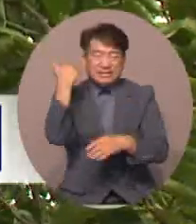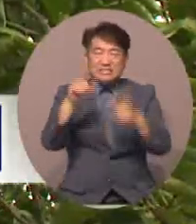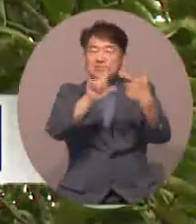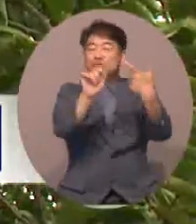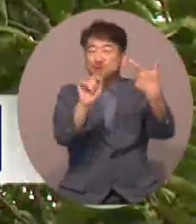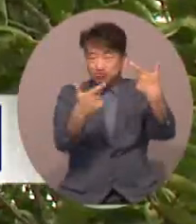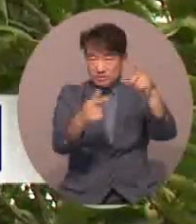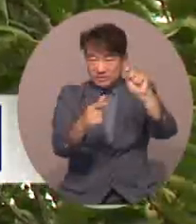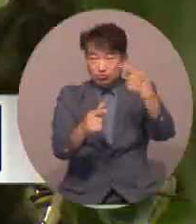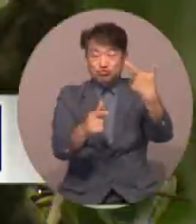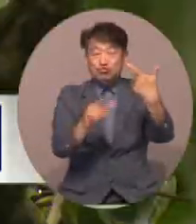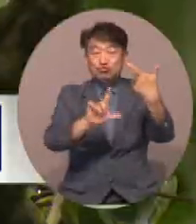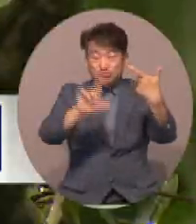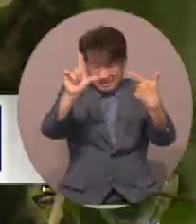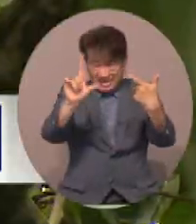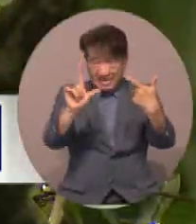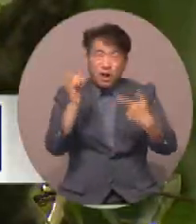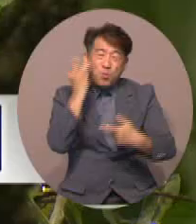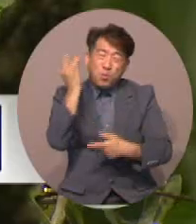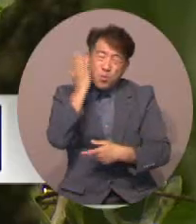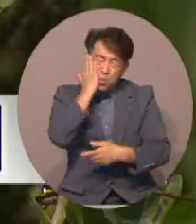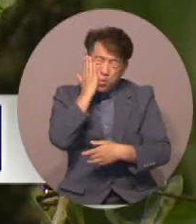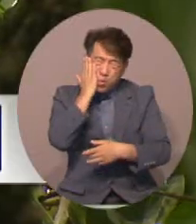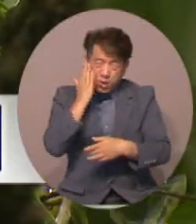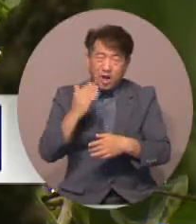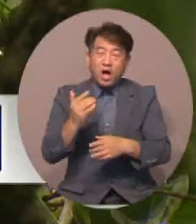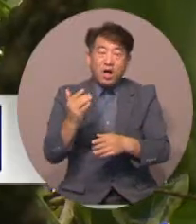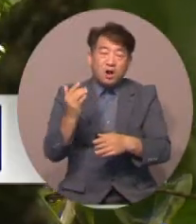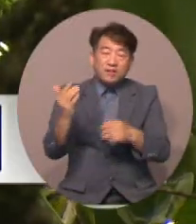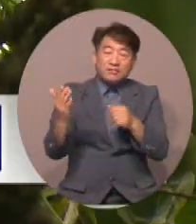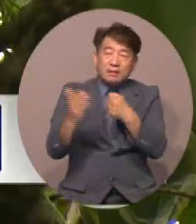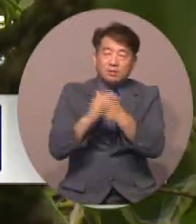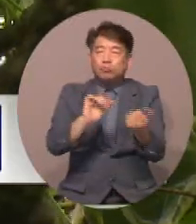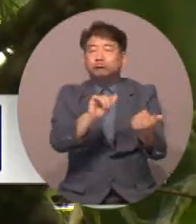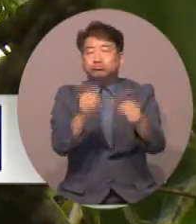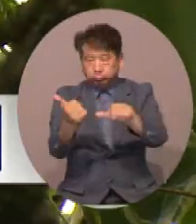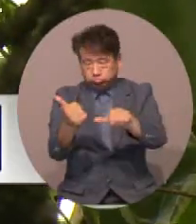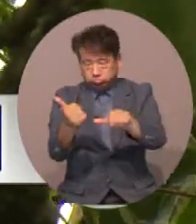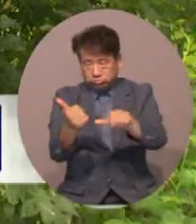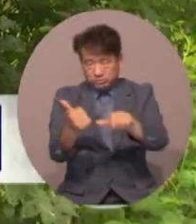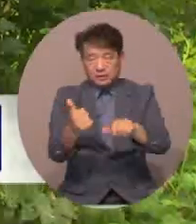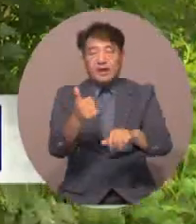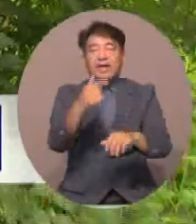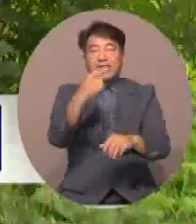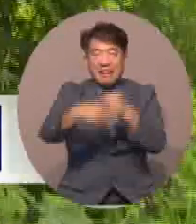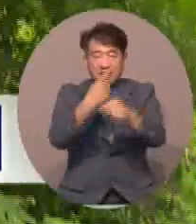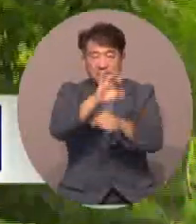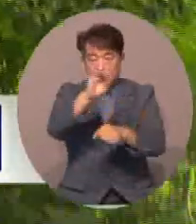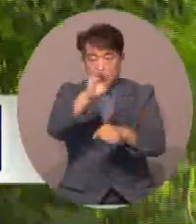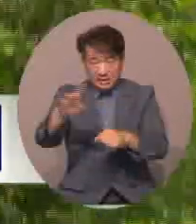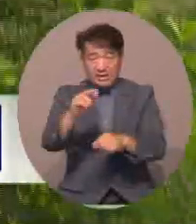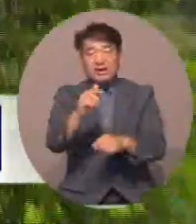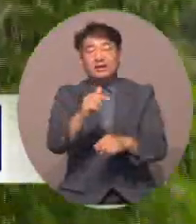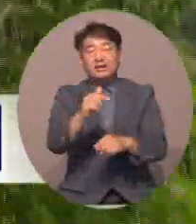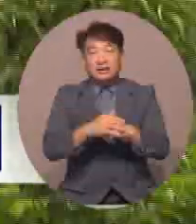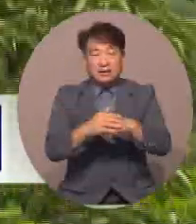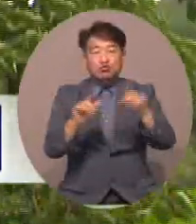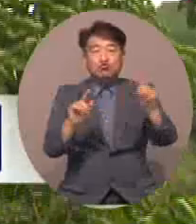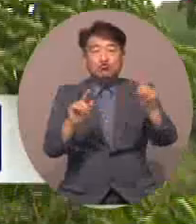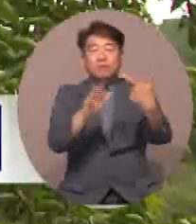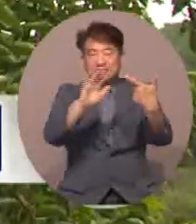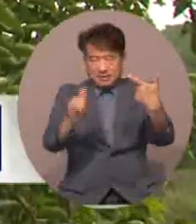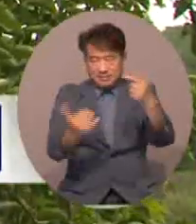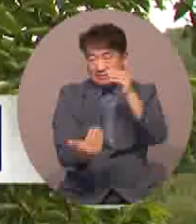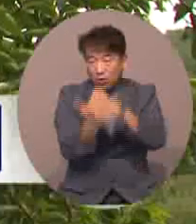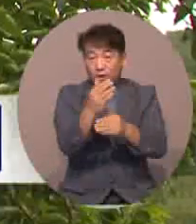보령에서 벌초 객이 벌에 쓰여 숨지는 등 대전과 충남 지역에서 해마다 600명 이상이 벌 쓰임 사고를 당했고